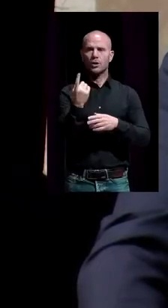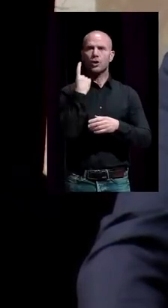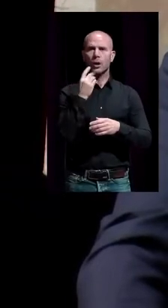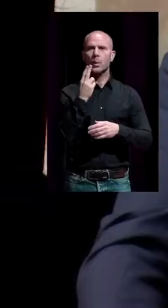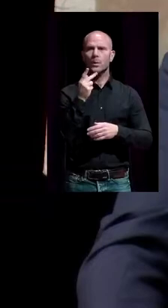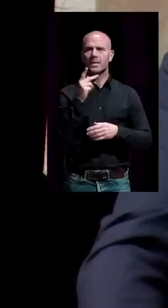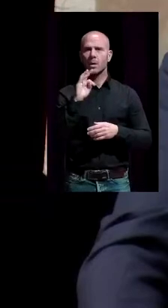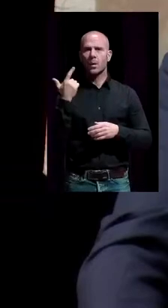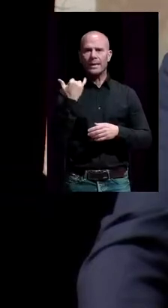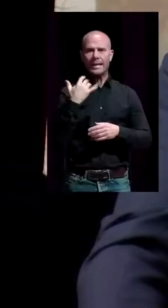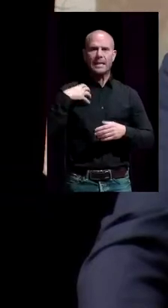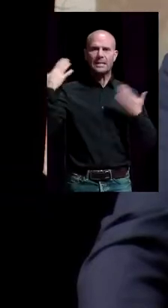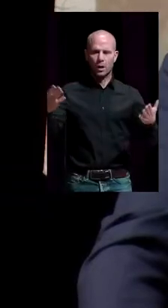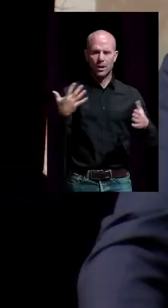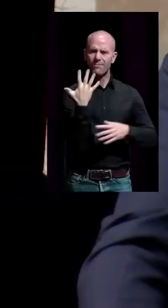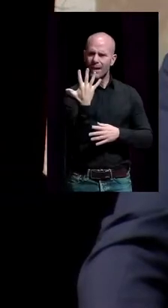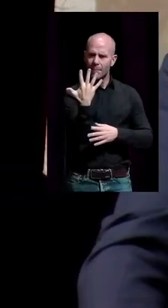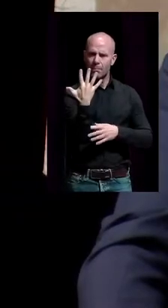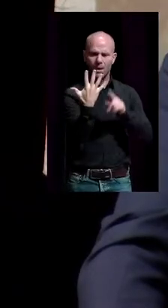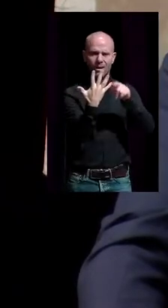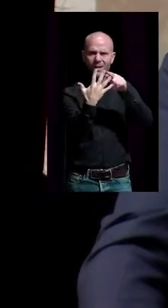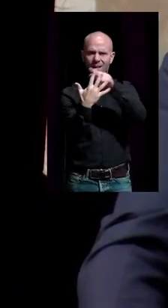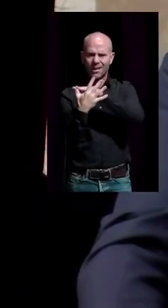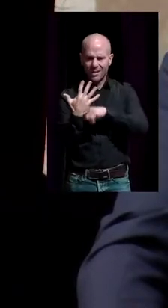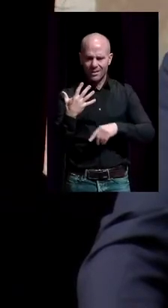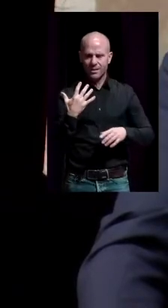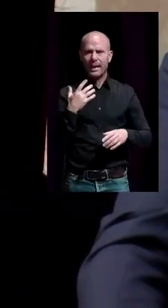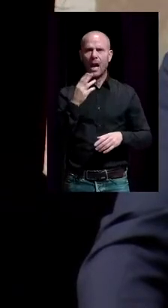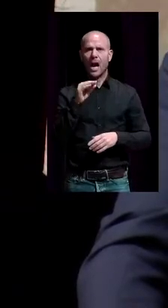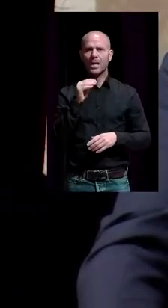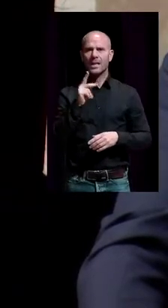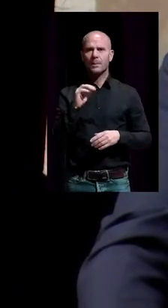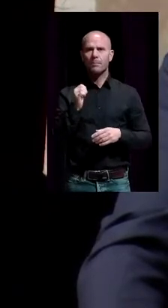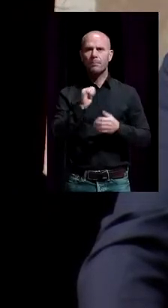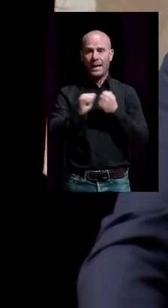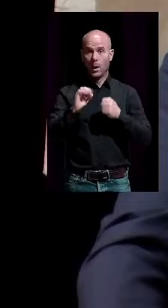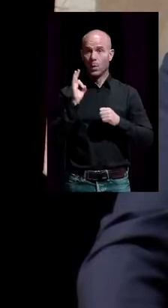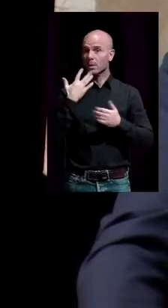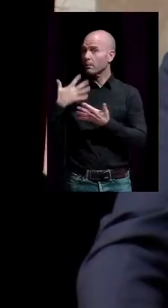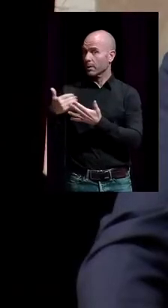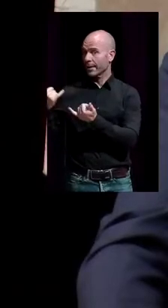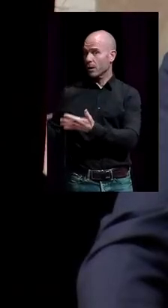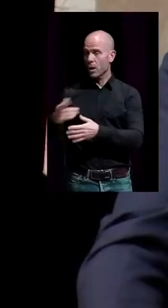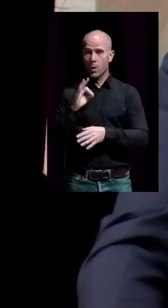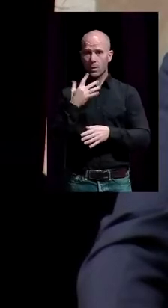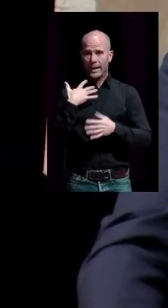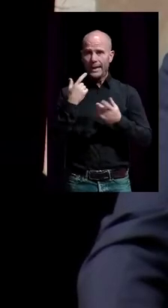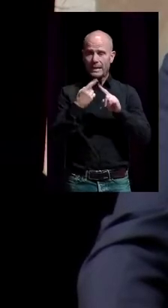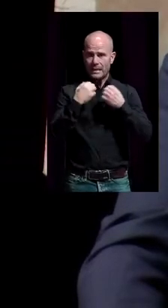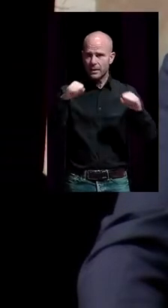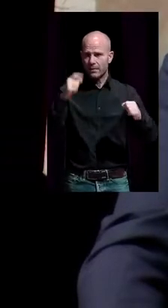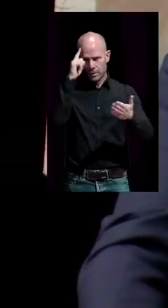riksdagen. Fem utskott, Akko Ankerberg tog ju initiativ till detta, hon ska ju prata senare idag, för att prata